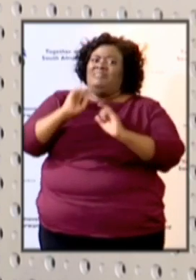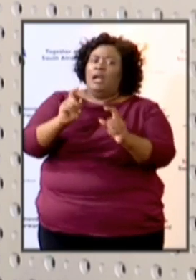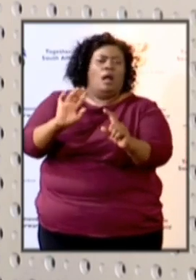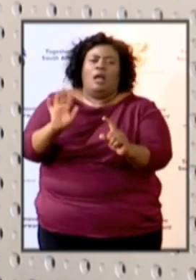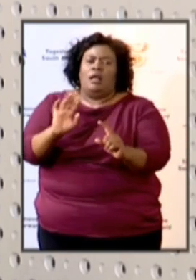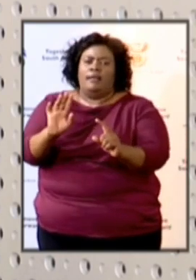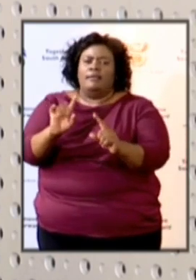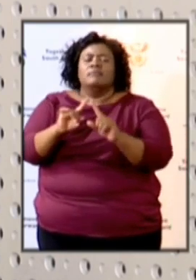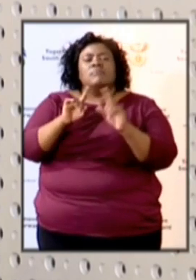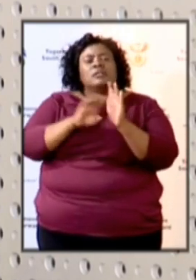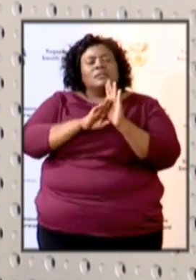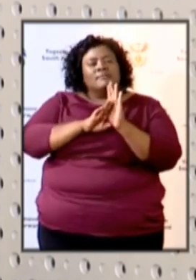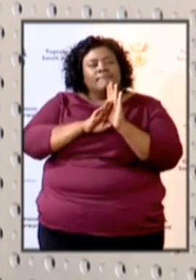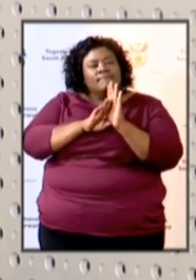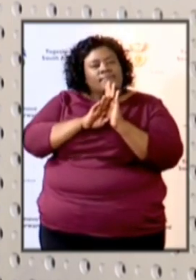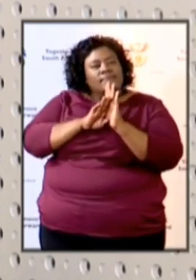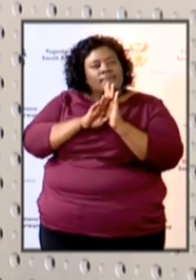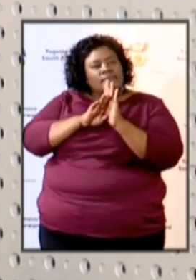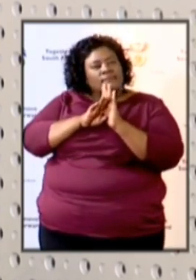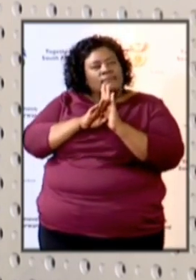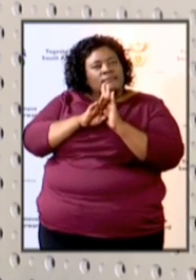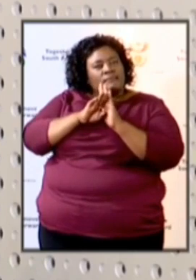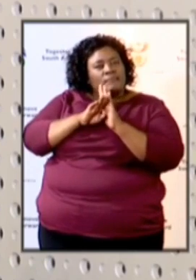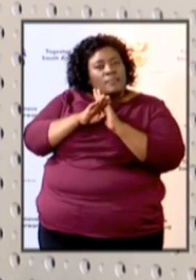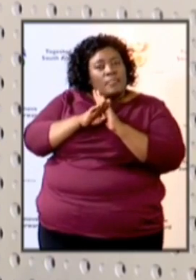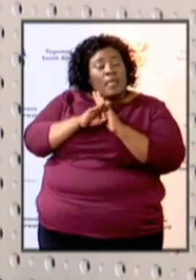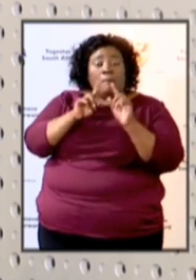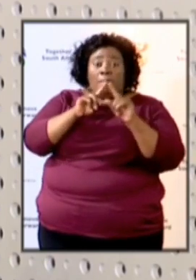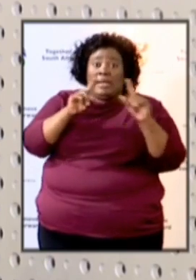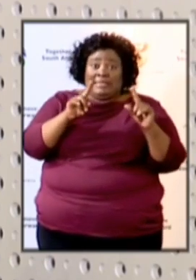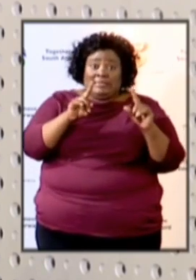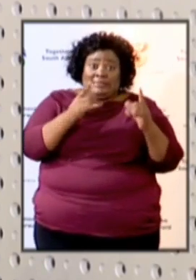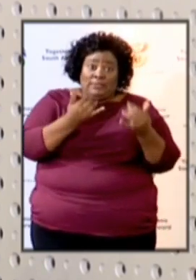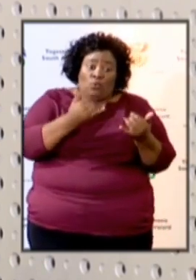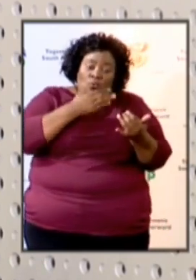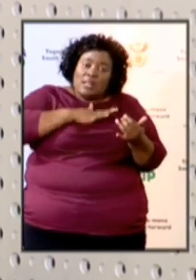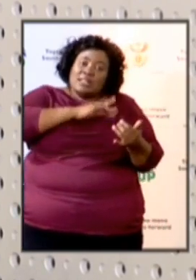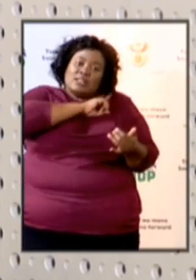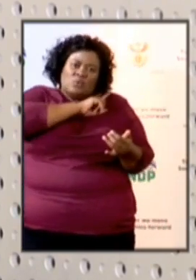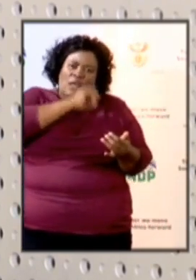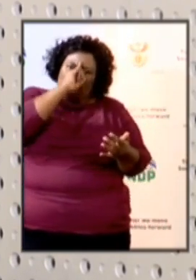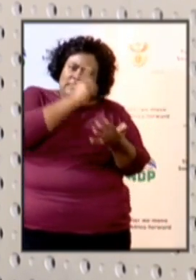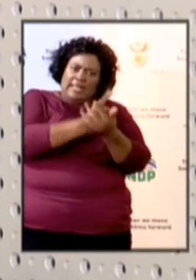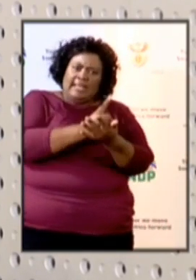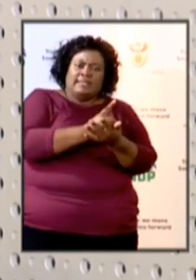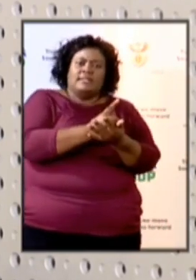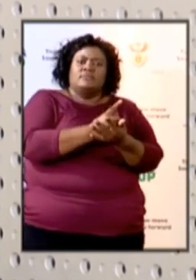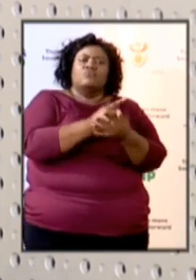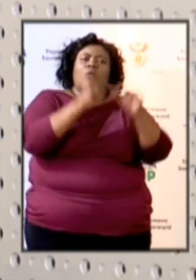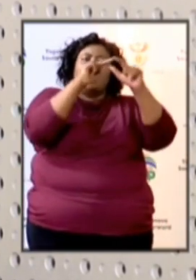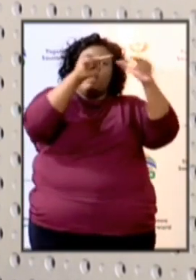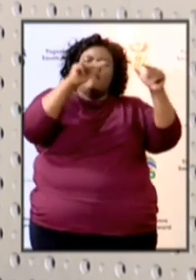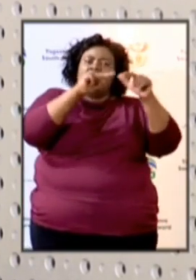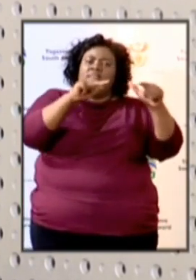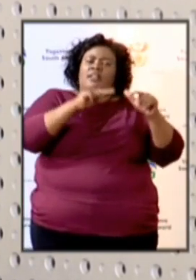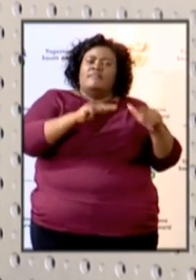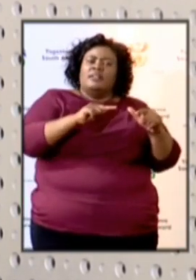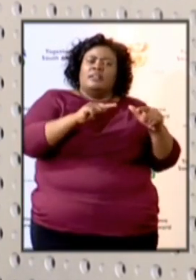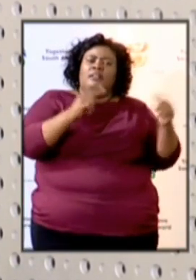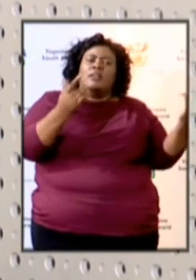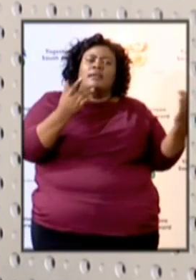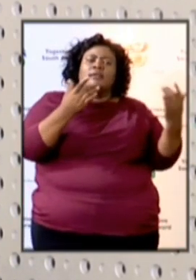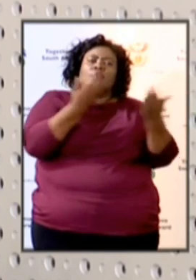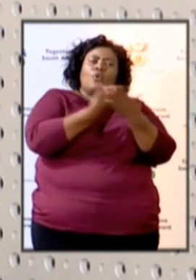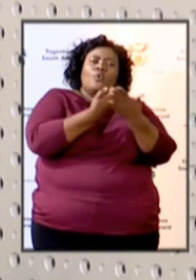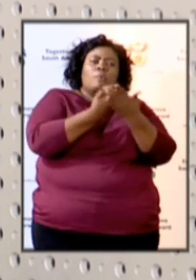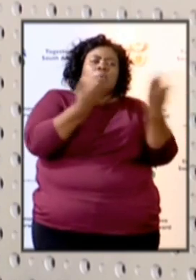umnotho, yiko siwuvula kancane kancane, senzela ukuthi singafiki lapho lase sindlondlobala kakhulu. Mina ngiye ngithi uma